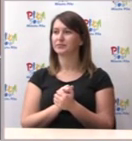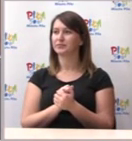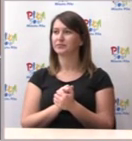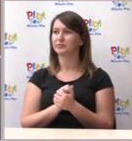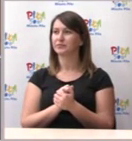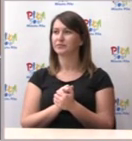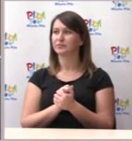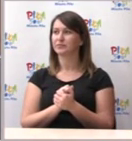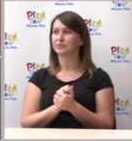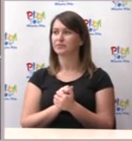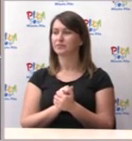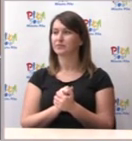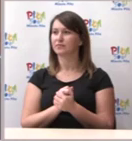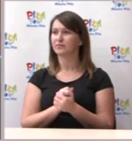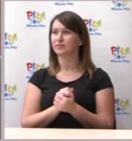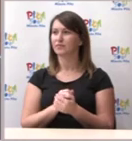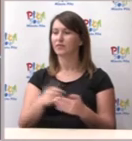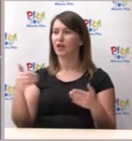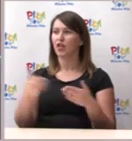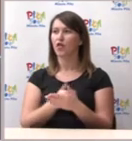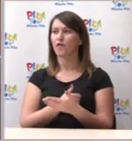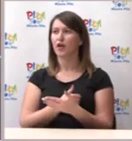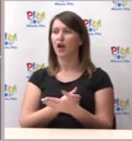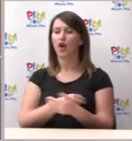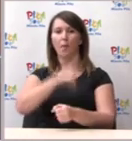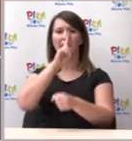nowego komendanta powiatowego Policji w Pile, pana